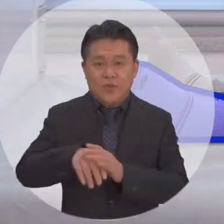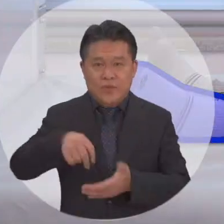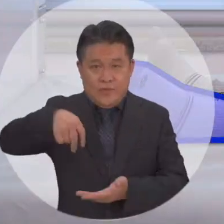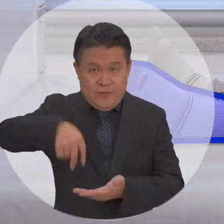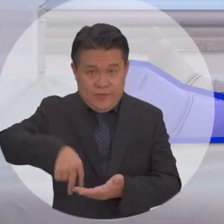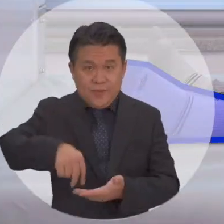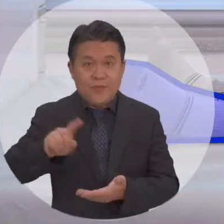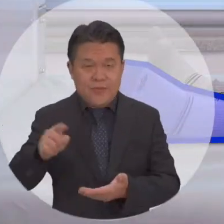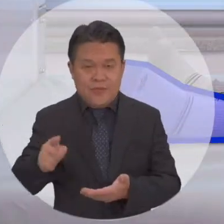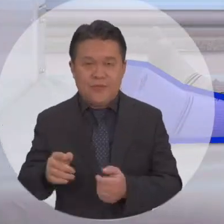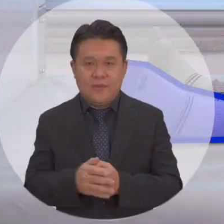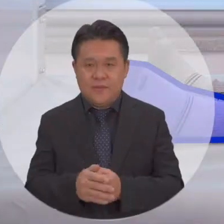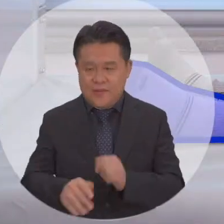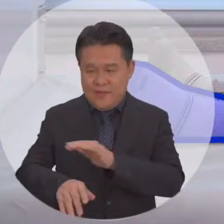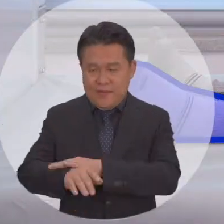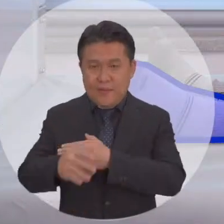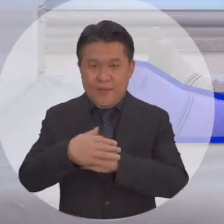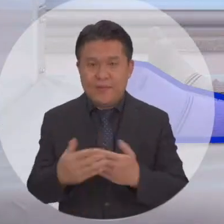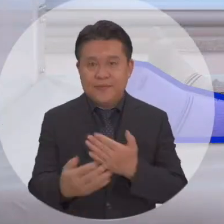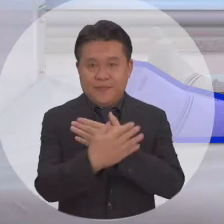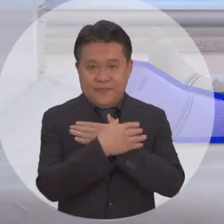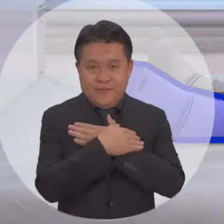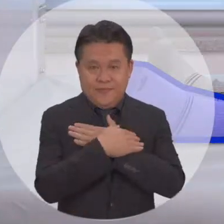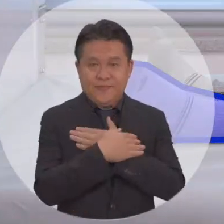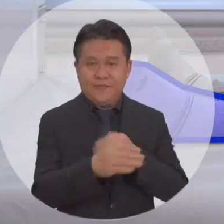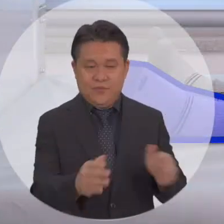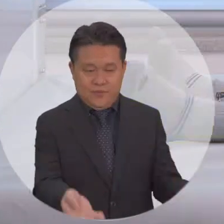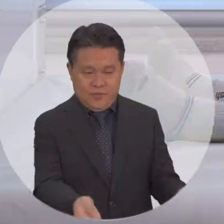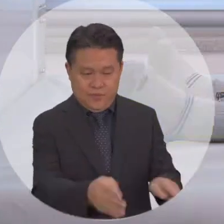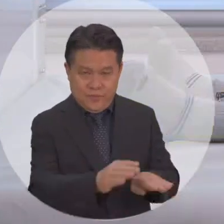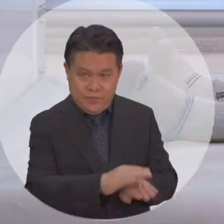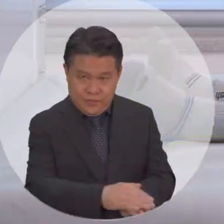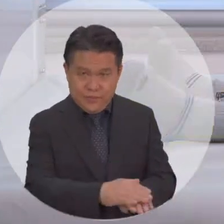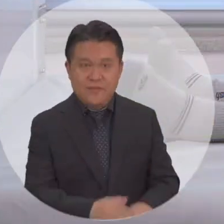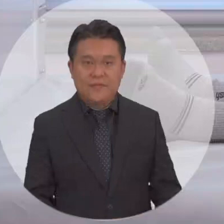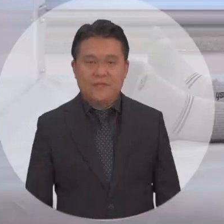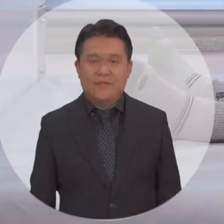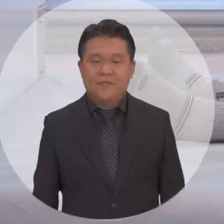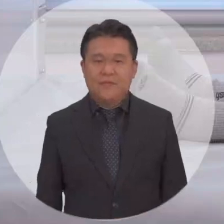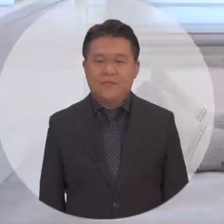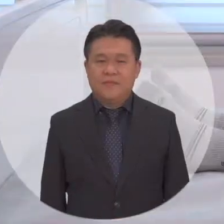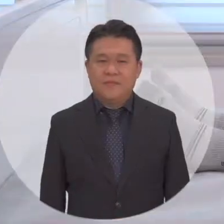대상자의 오른쪽에 서서 대상자의 두 팔을 가슴 위로 포개어 줍니다.